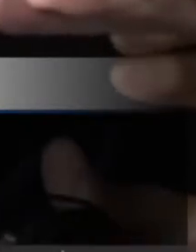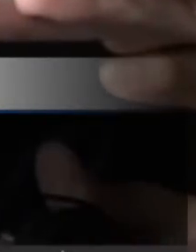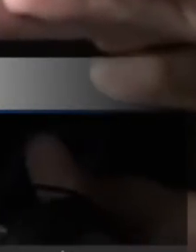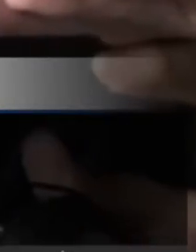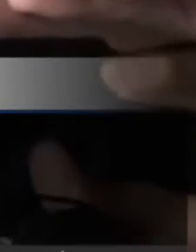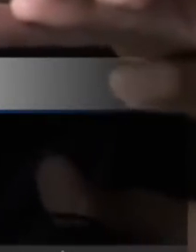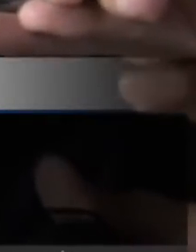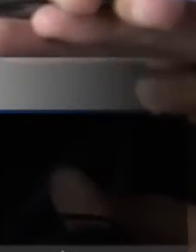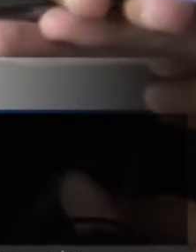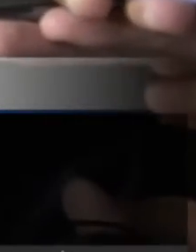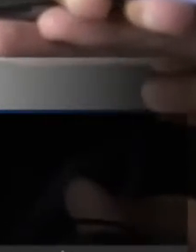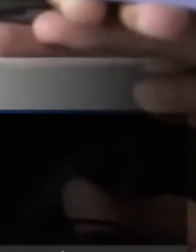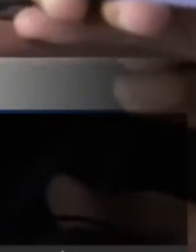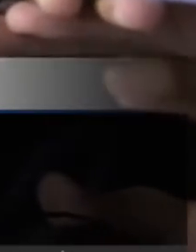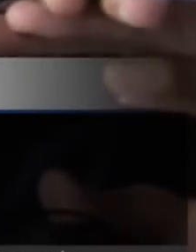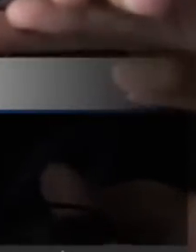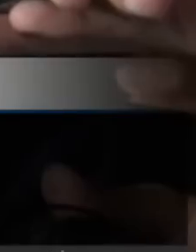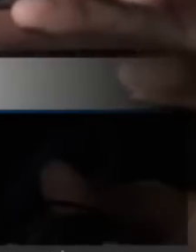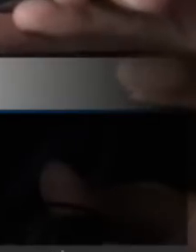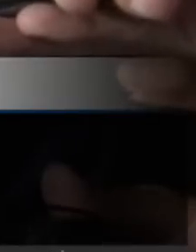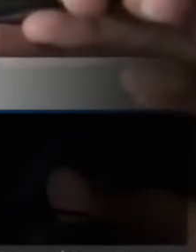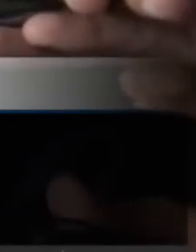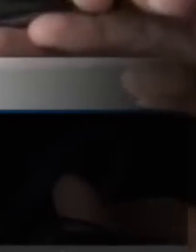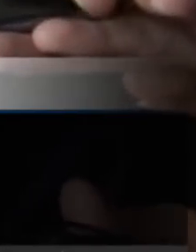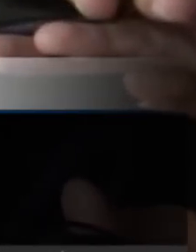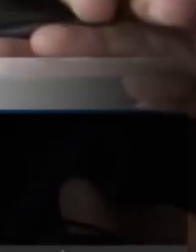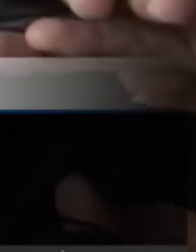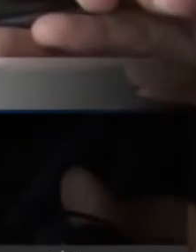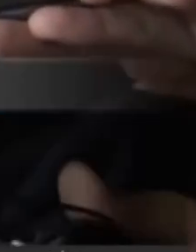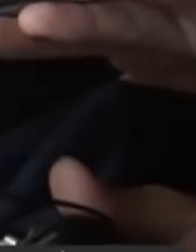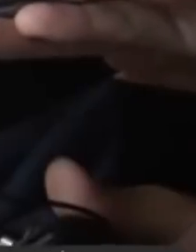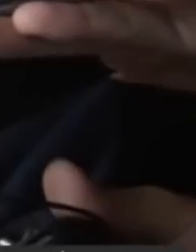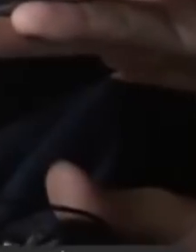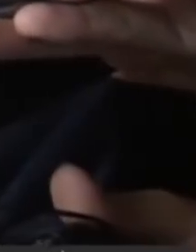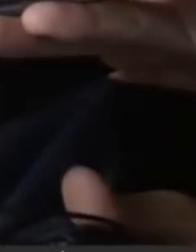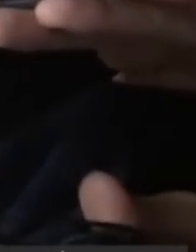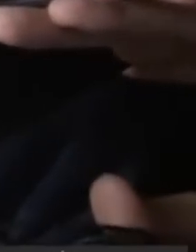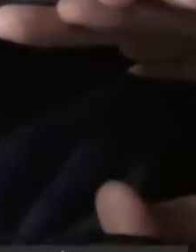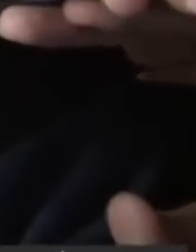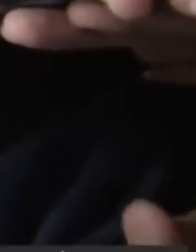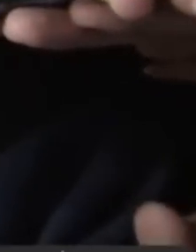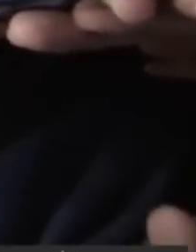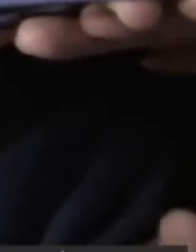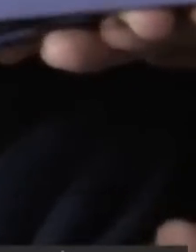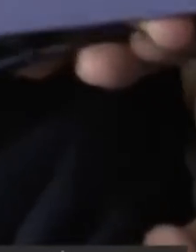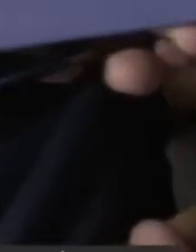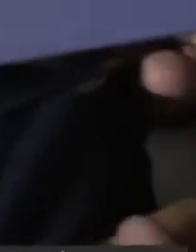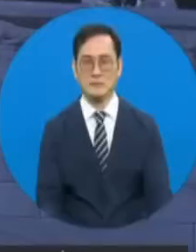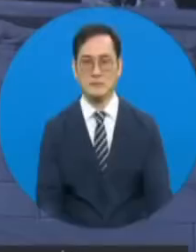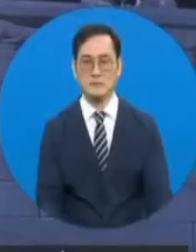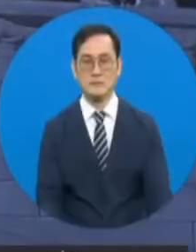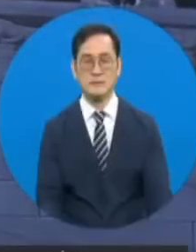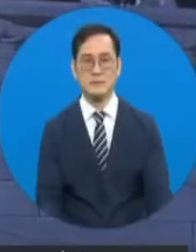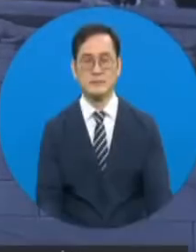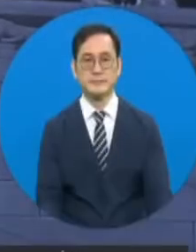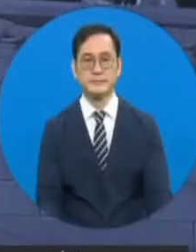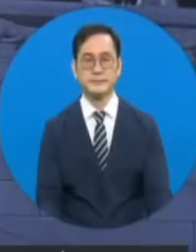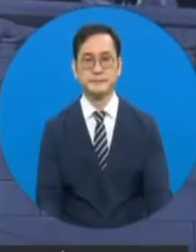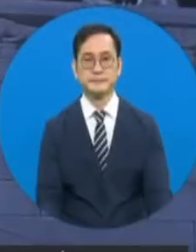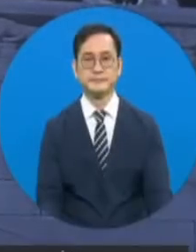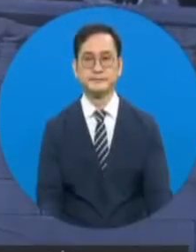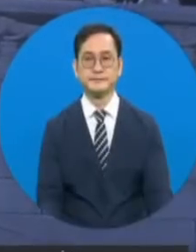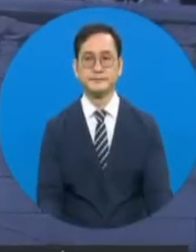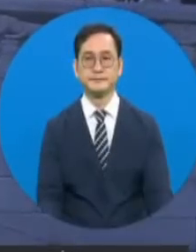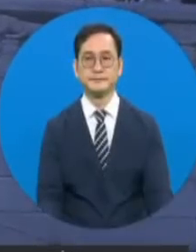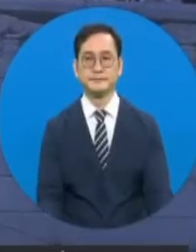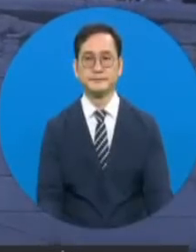금융에 따라서 모든 부분에 대해서 감사를 받을 준비가 되어 있습니다 자 여당의